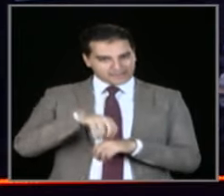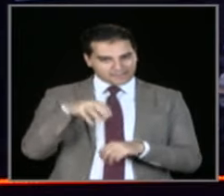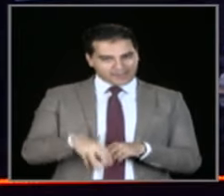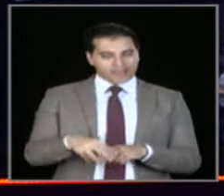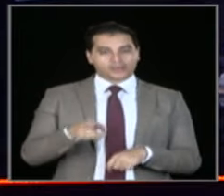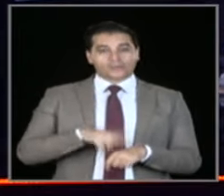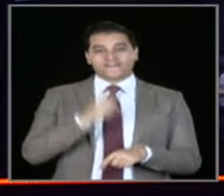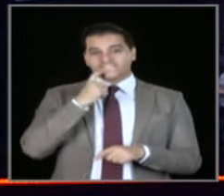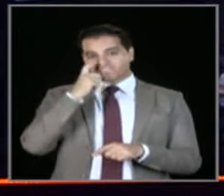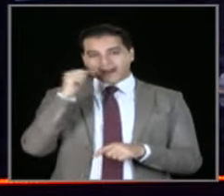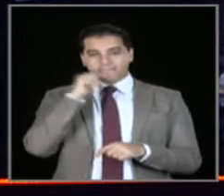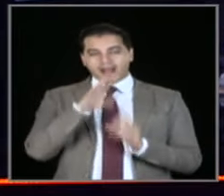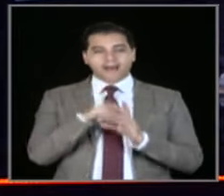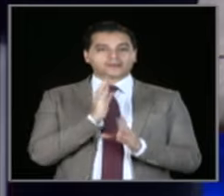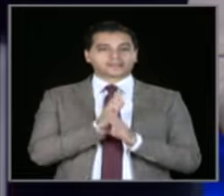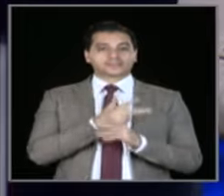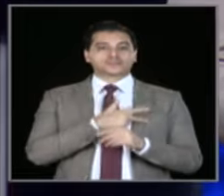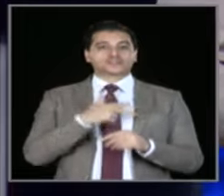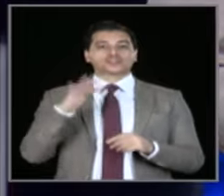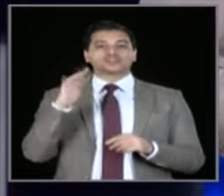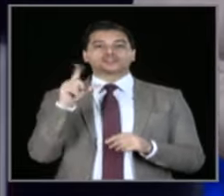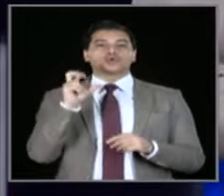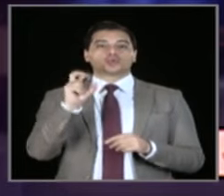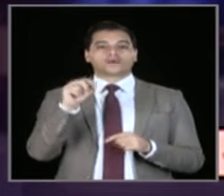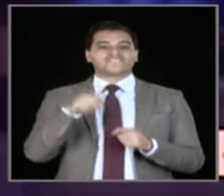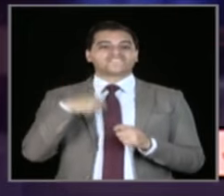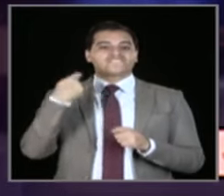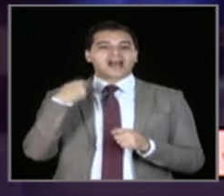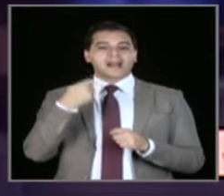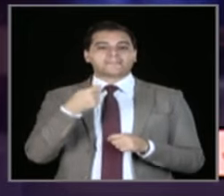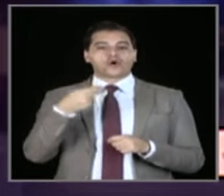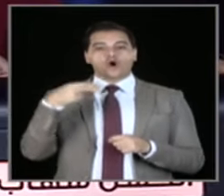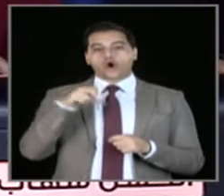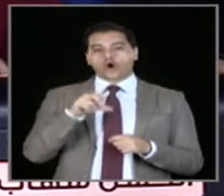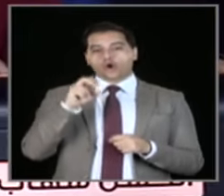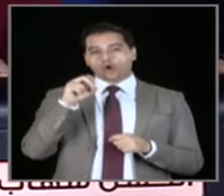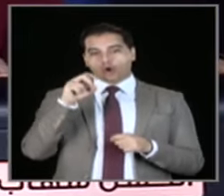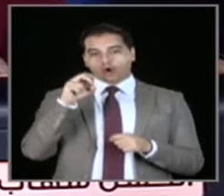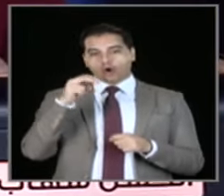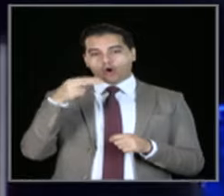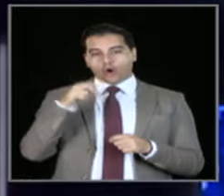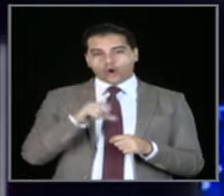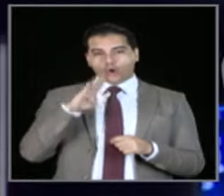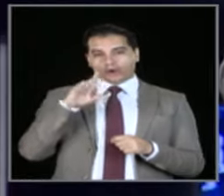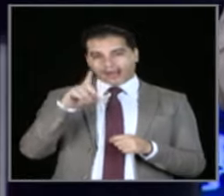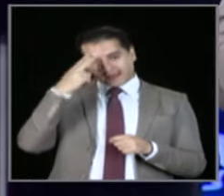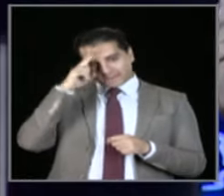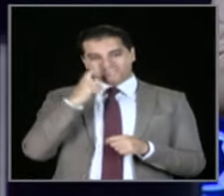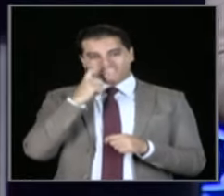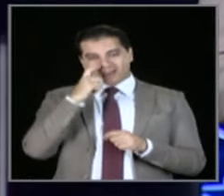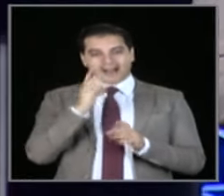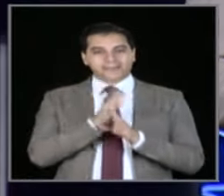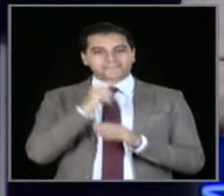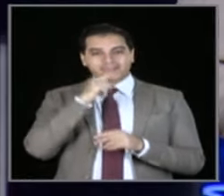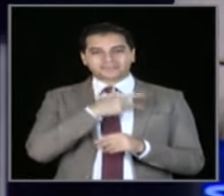فنانة قامت بدور شروق في فيلم عوكل نور، نور اللبنانية. ما هي أعلى